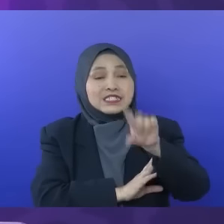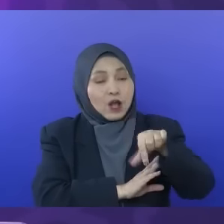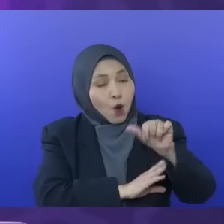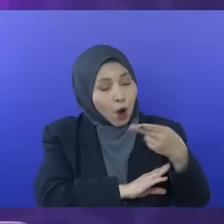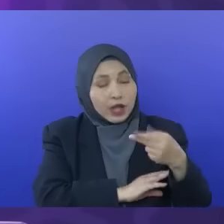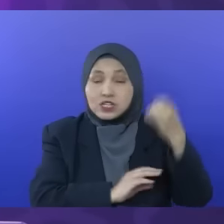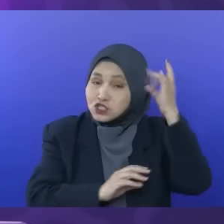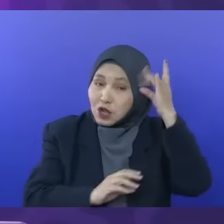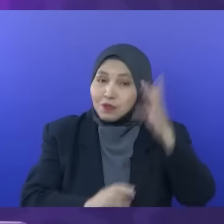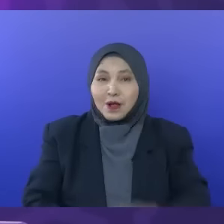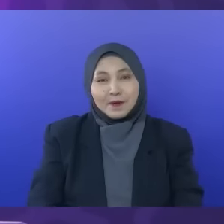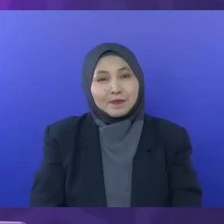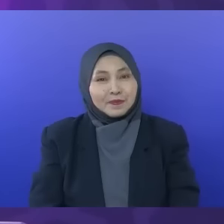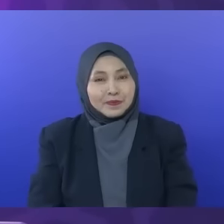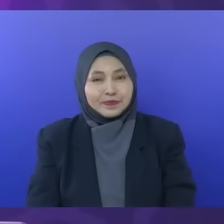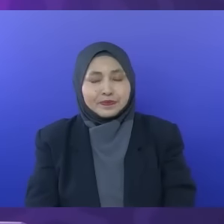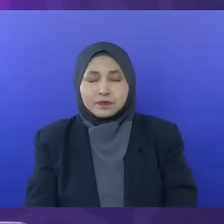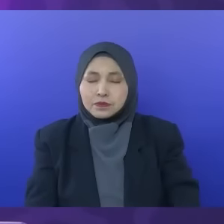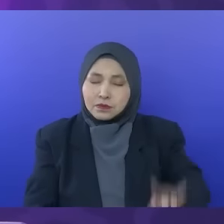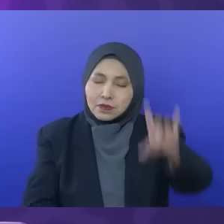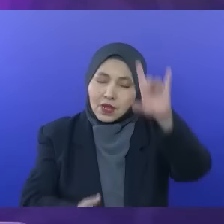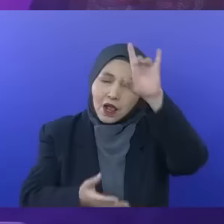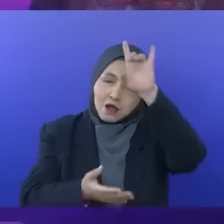Allah audzubillahiminasyaitonirojim